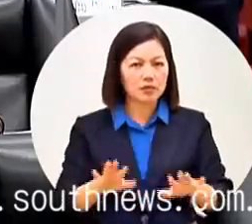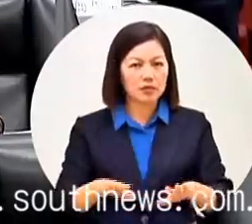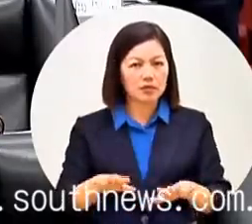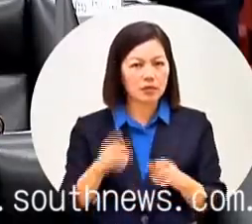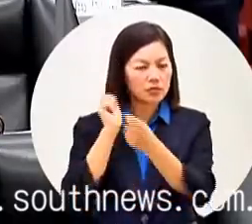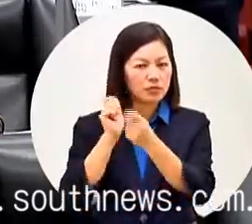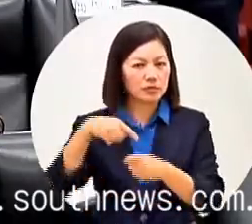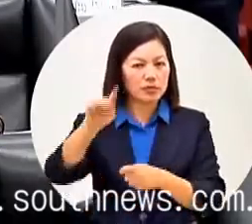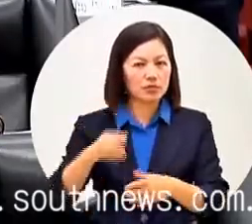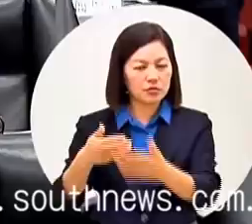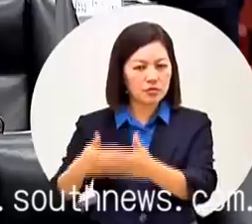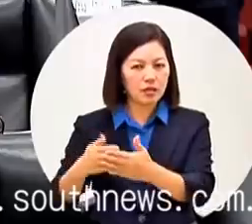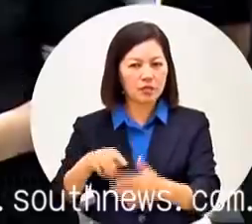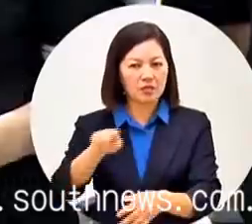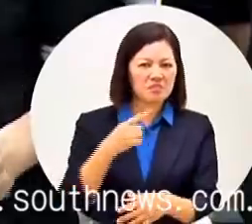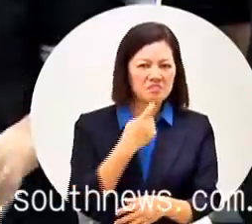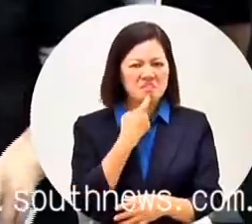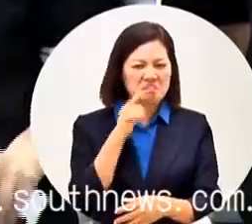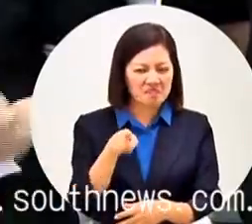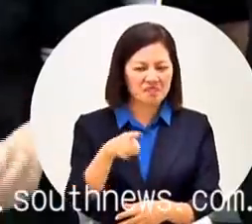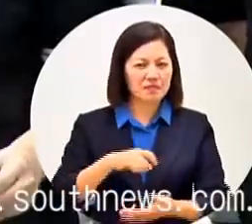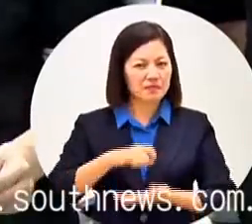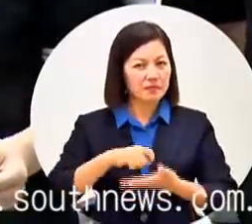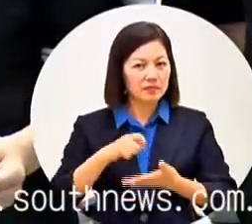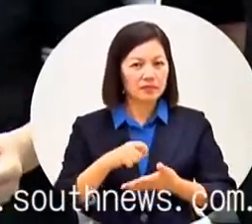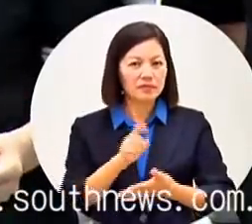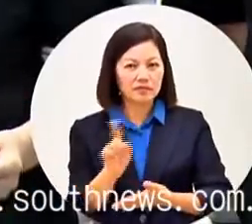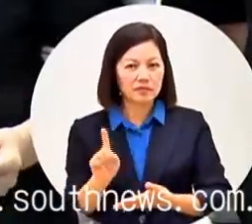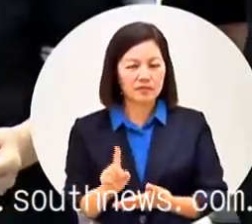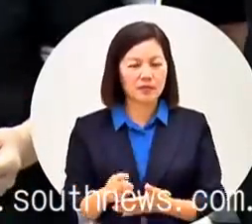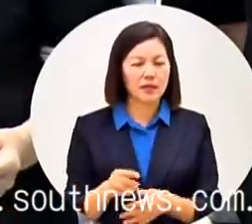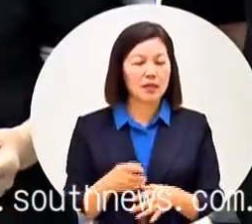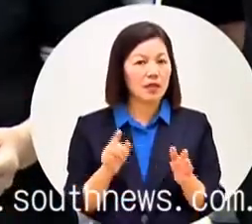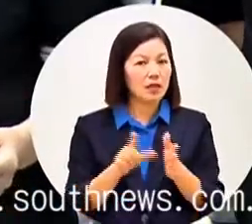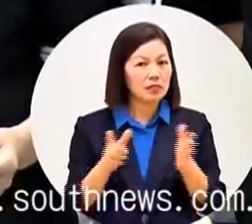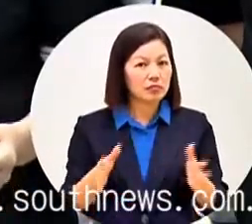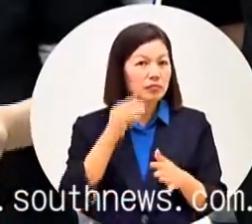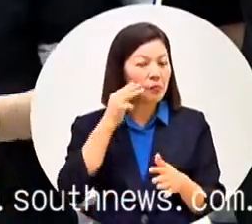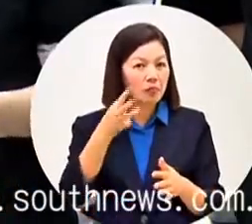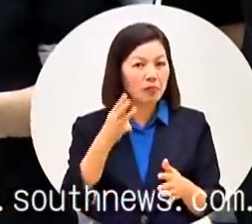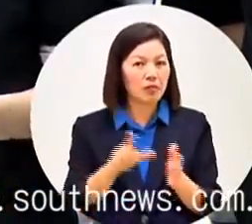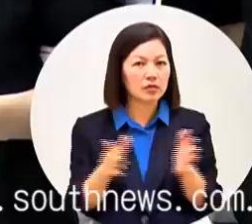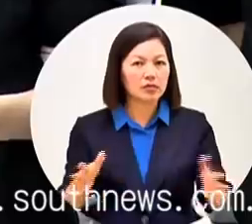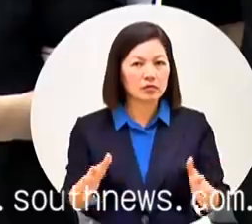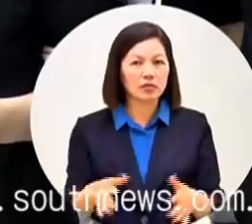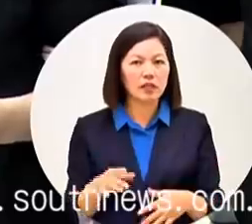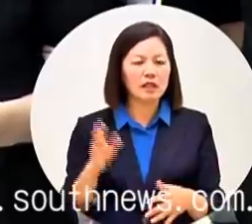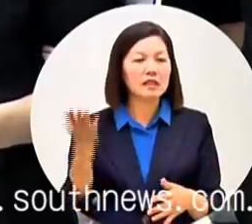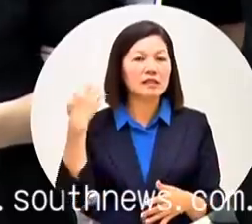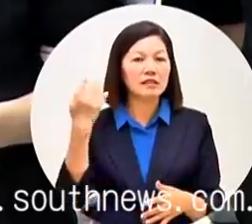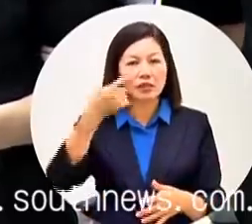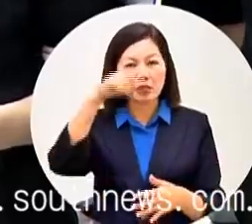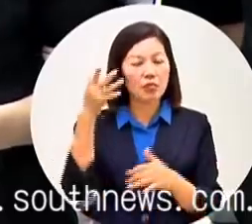多的疑虑跟担心为什么？因为过去的三个月来，坊间怎么讲？狼来